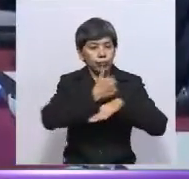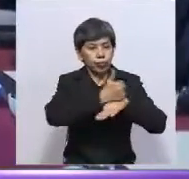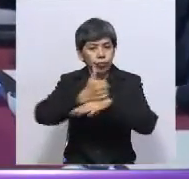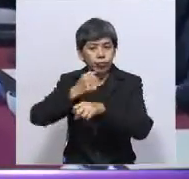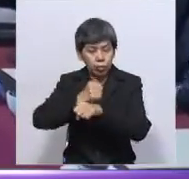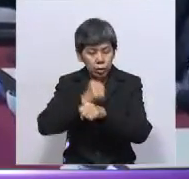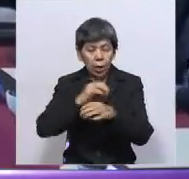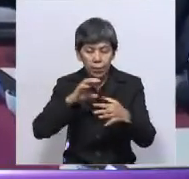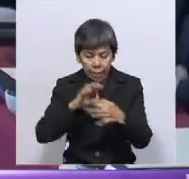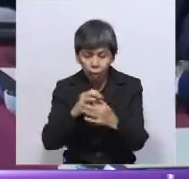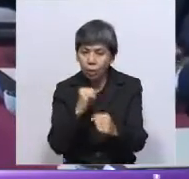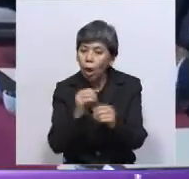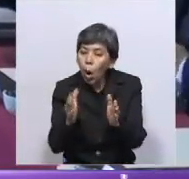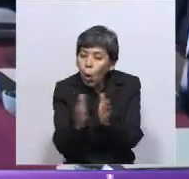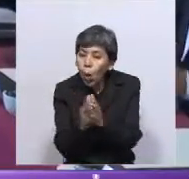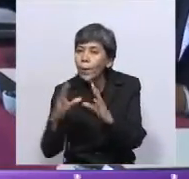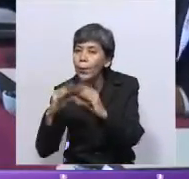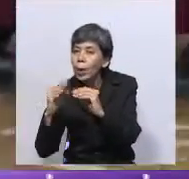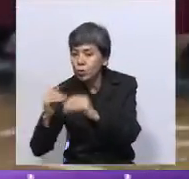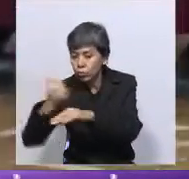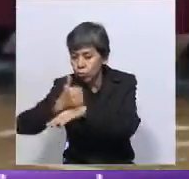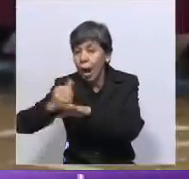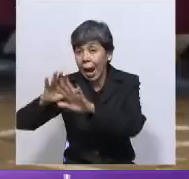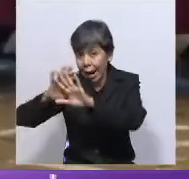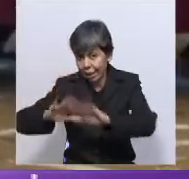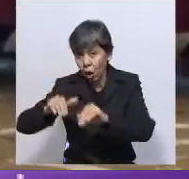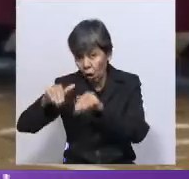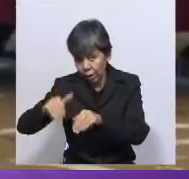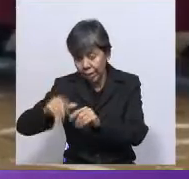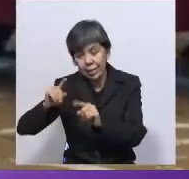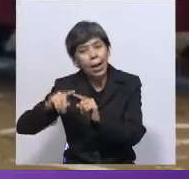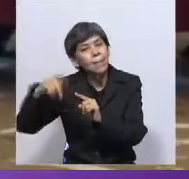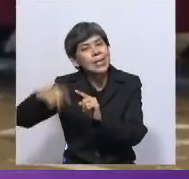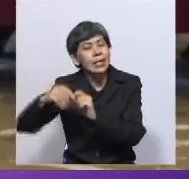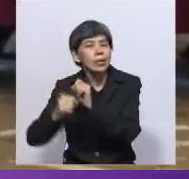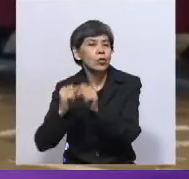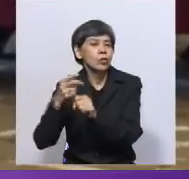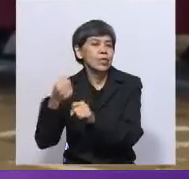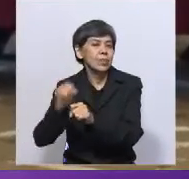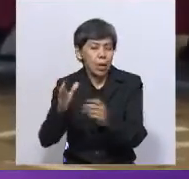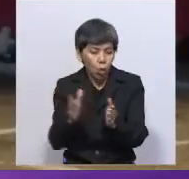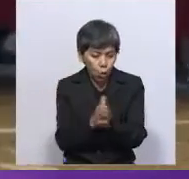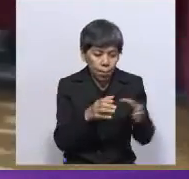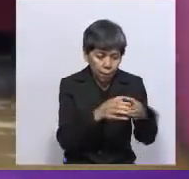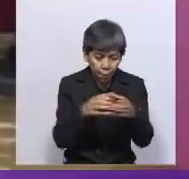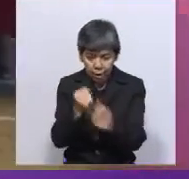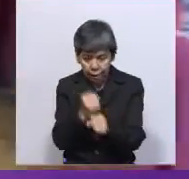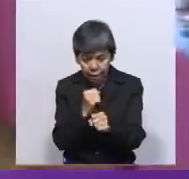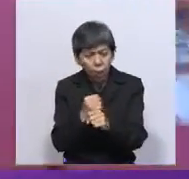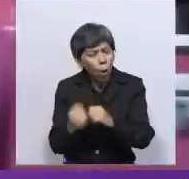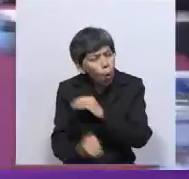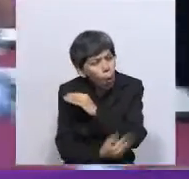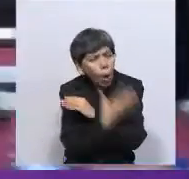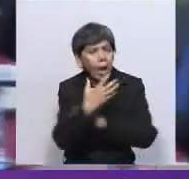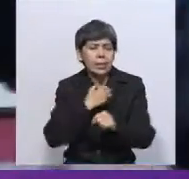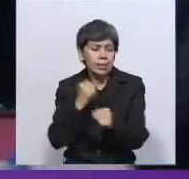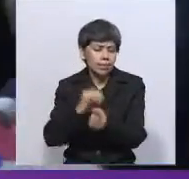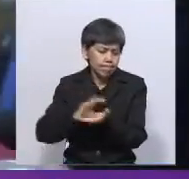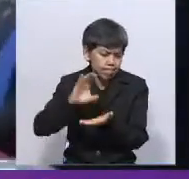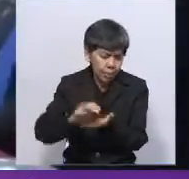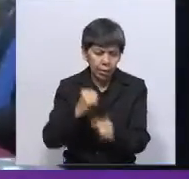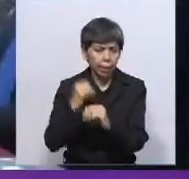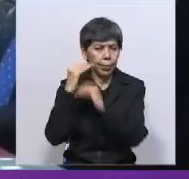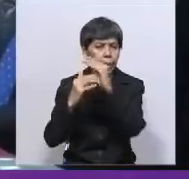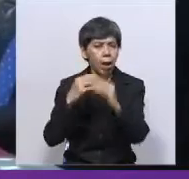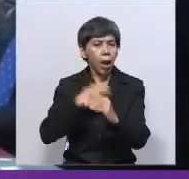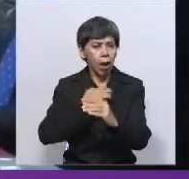ซึ่งเป็นการประชุมคู่ขนานกับการประชุมสุดยอดอาเซียนออสเตรเลียสมัยพิเศษ2018เพื่อแสวงหาโอกาสขยายการลงทุนให้เติบโ